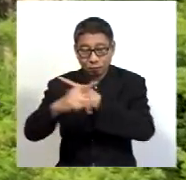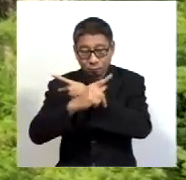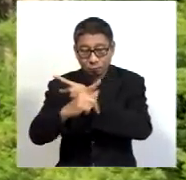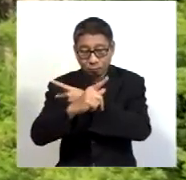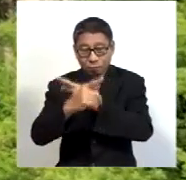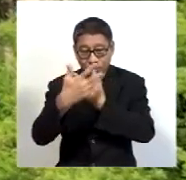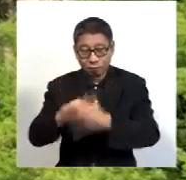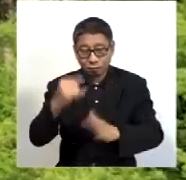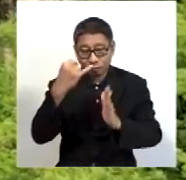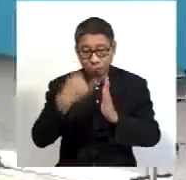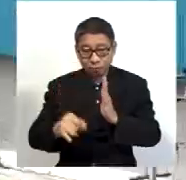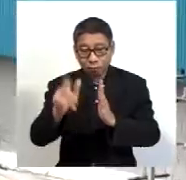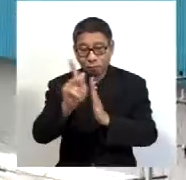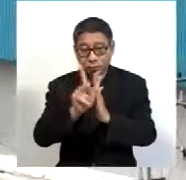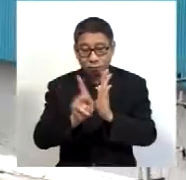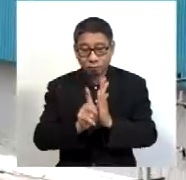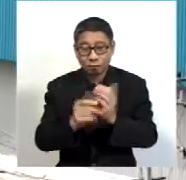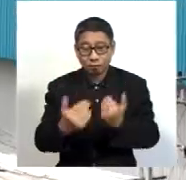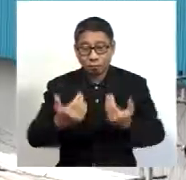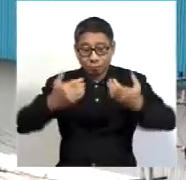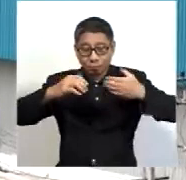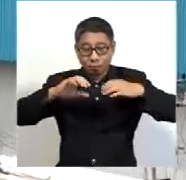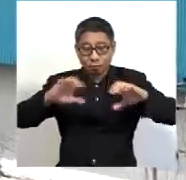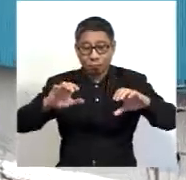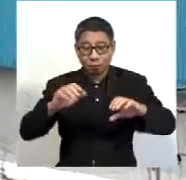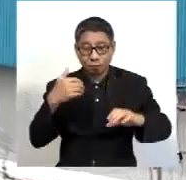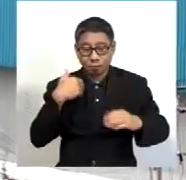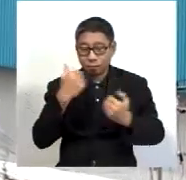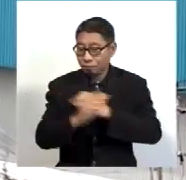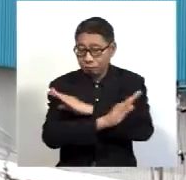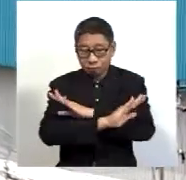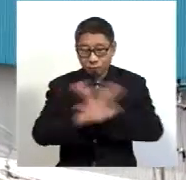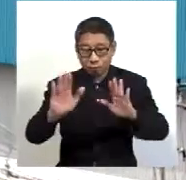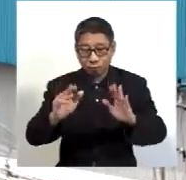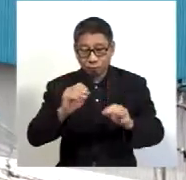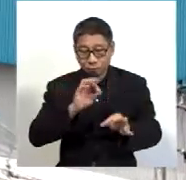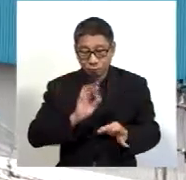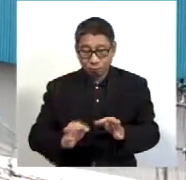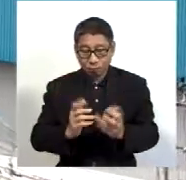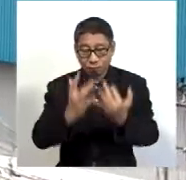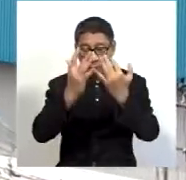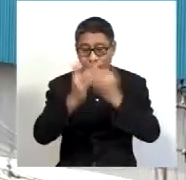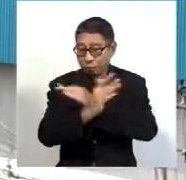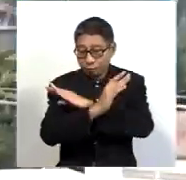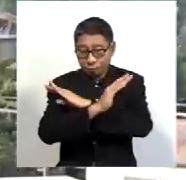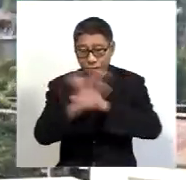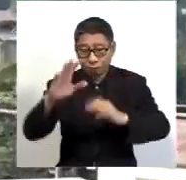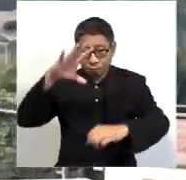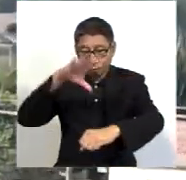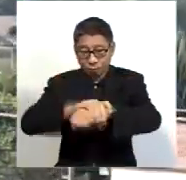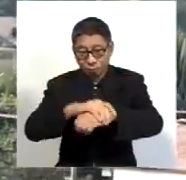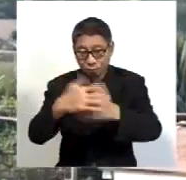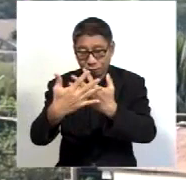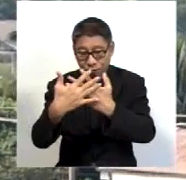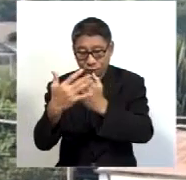แล้วยังถือว่าผิดกฎหมายอีกด้วยค่ะโดยทางราชการจะไม่ปล่อยให้มีการเผาอีกเป็นอันขาดนะคะแล้วก็จะมีการจับกุมและติด